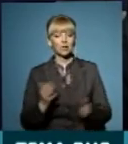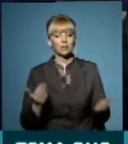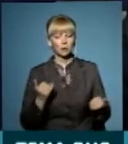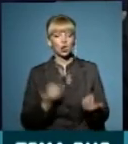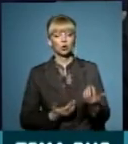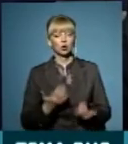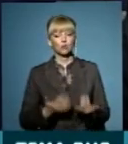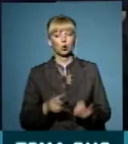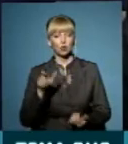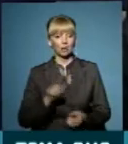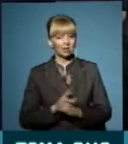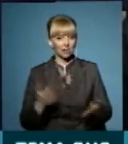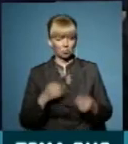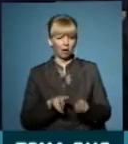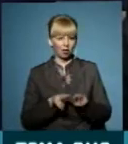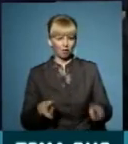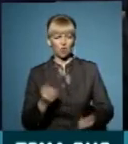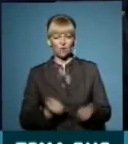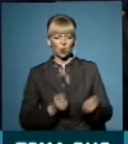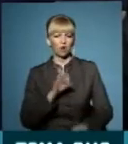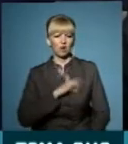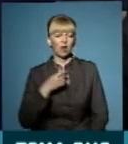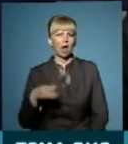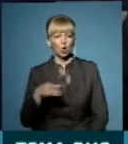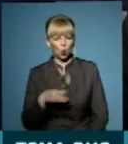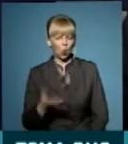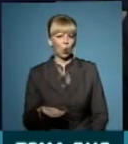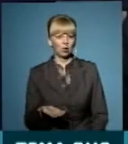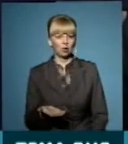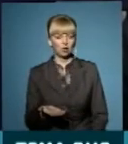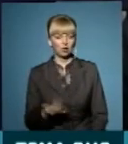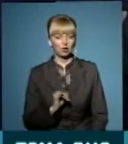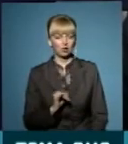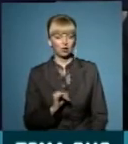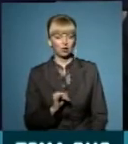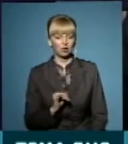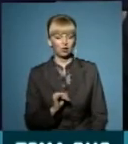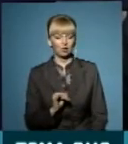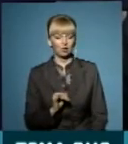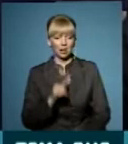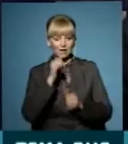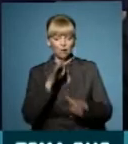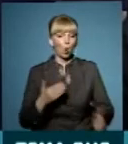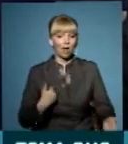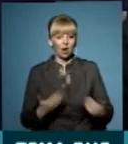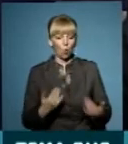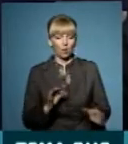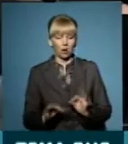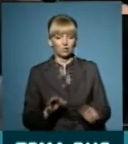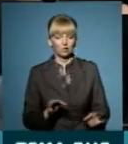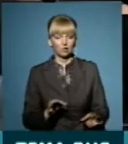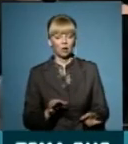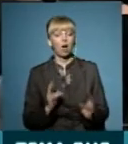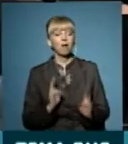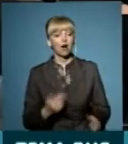якщо водій не відпочив. Це те саме, що водій вживав алкоголь і він не може реагувати. А як на